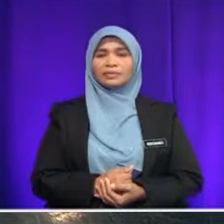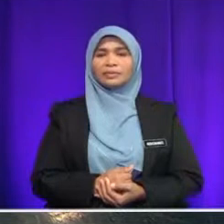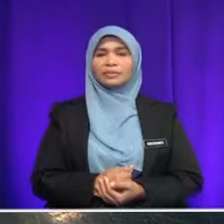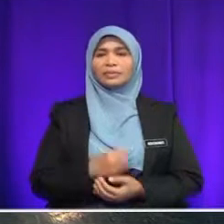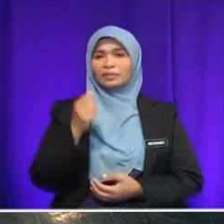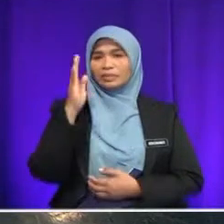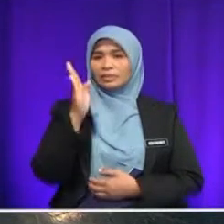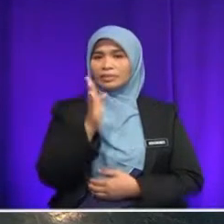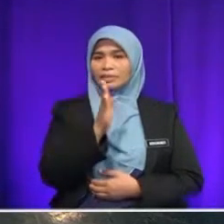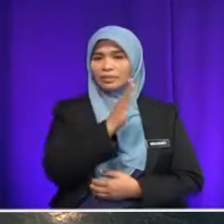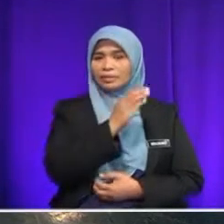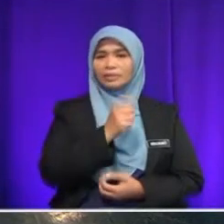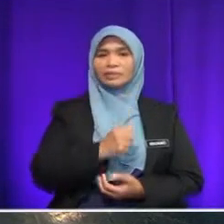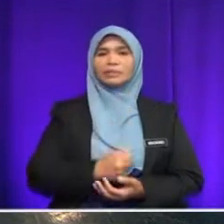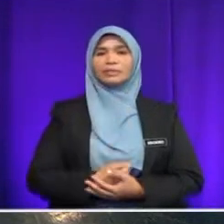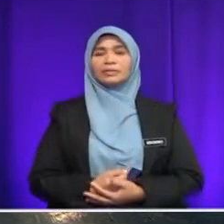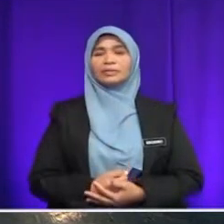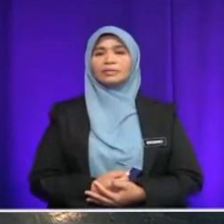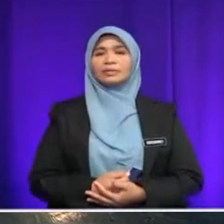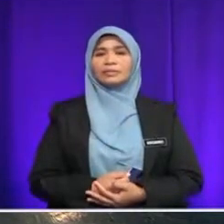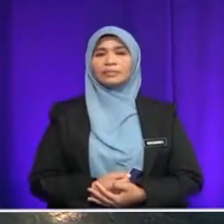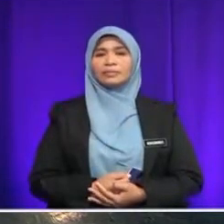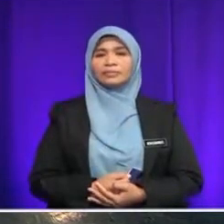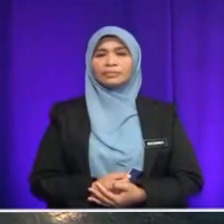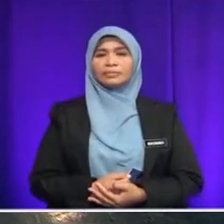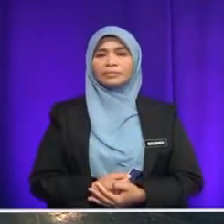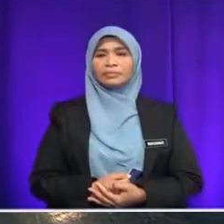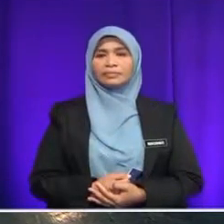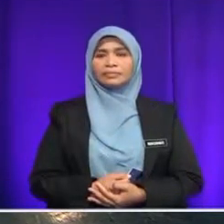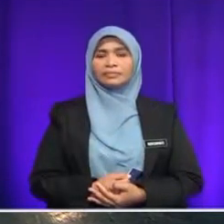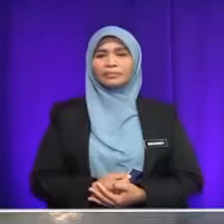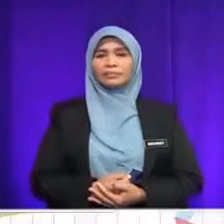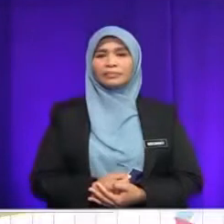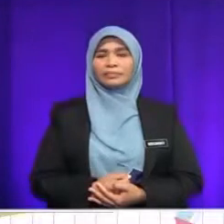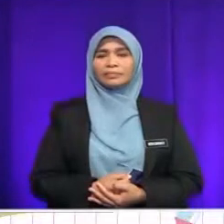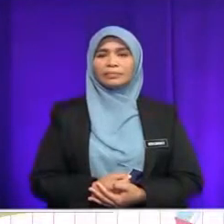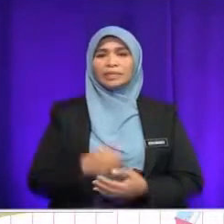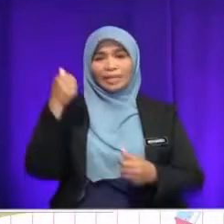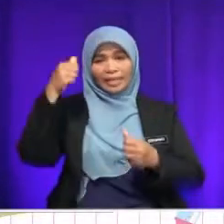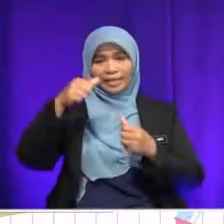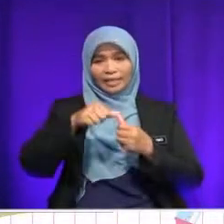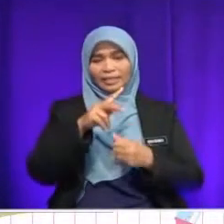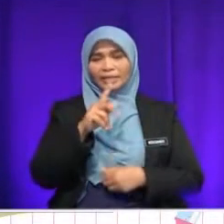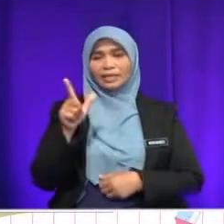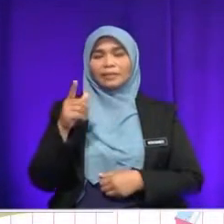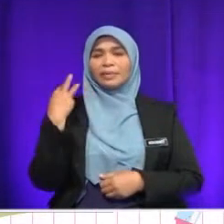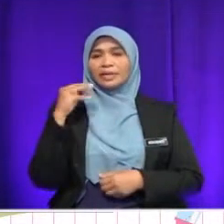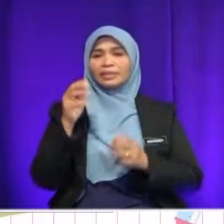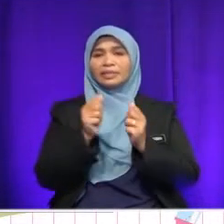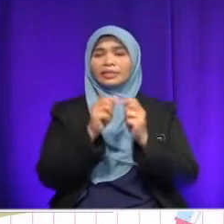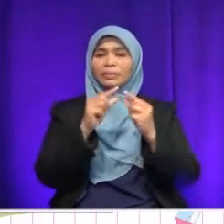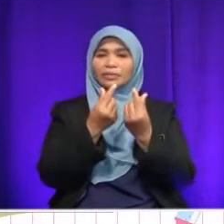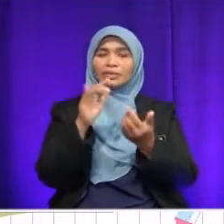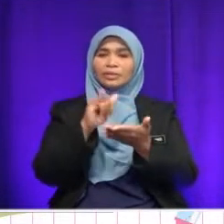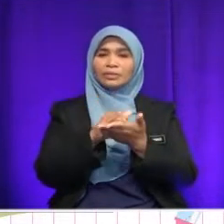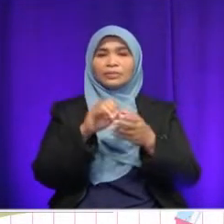Fazakir bihi antum salam nafsu bima kasabat, ingatkanlah mereka dengan Al-Quran itu agar